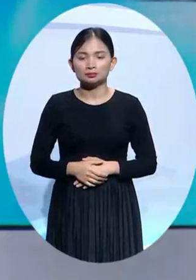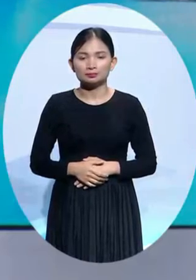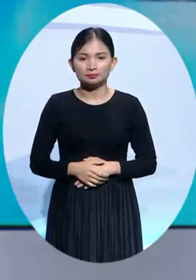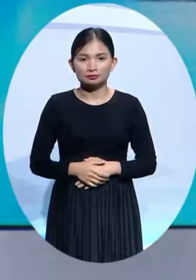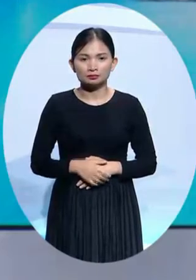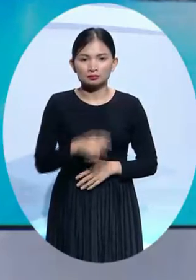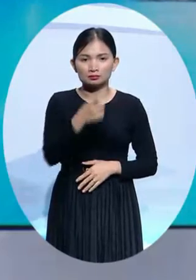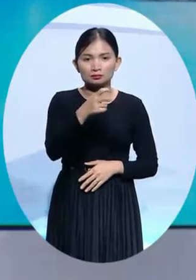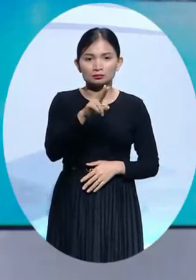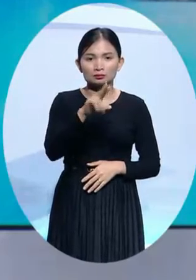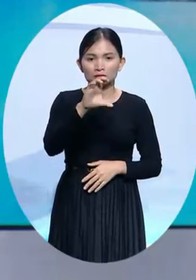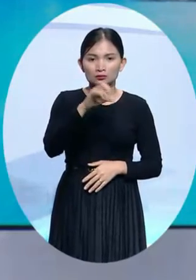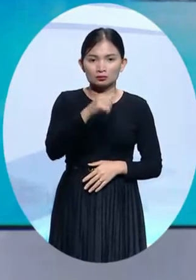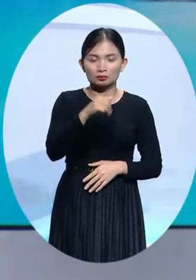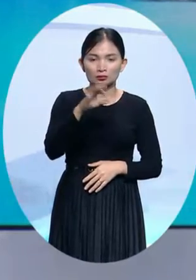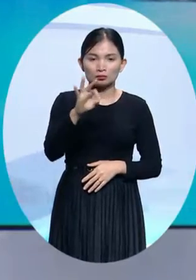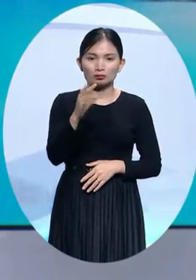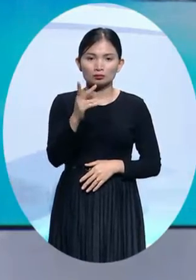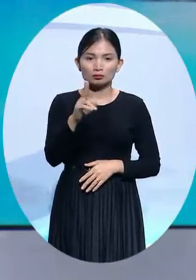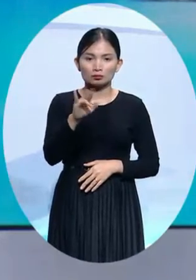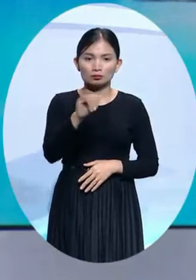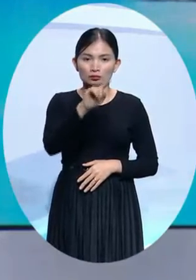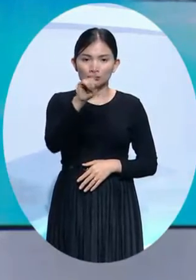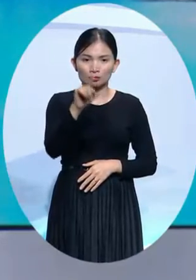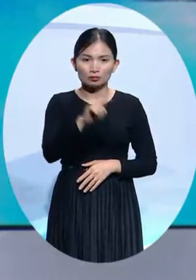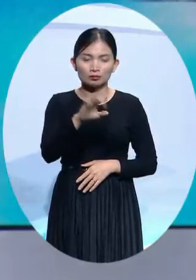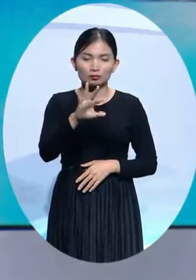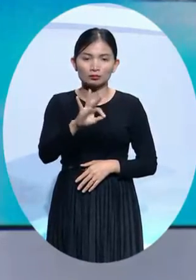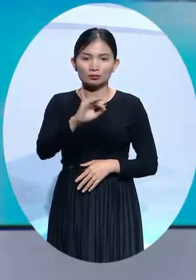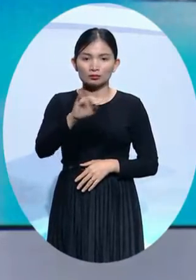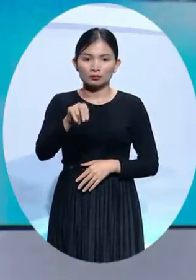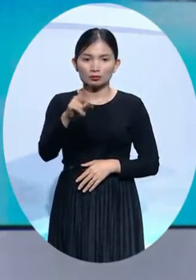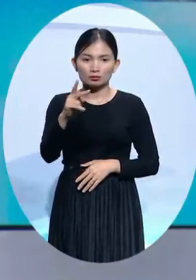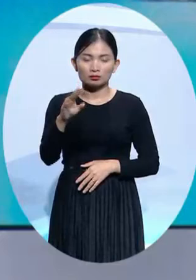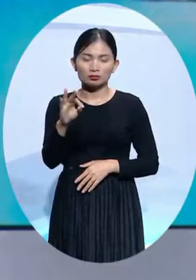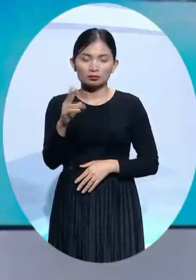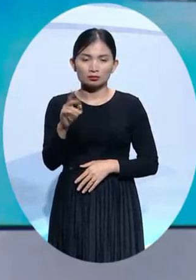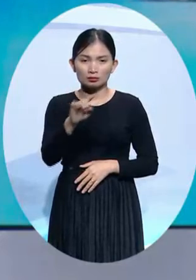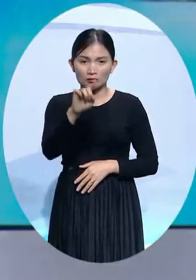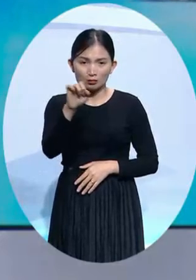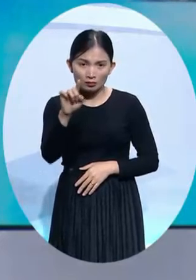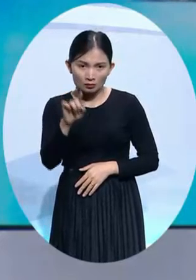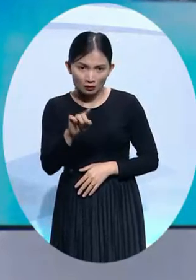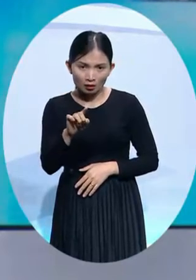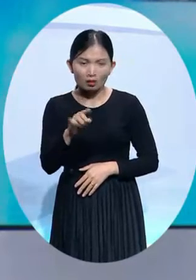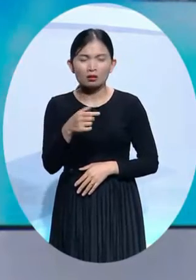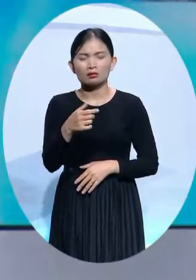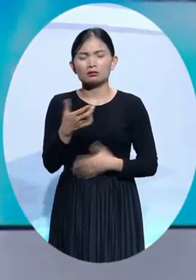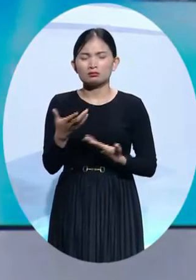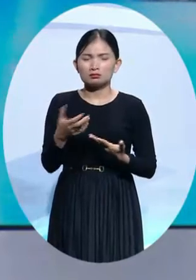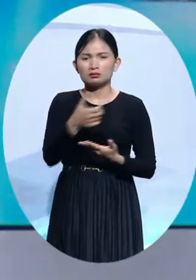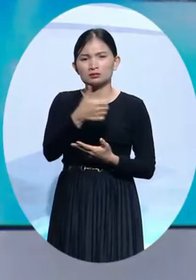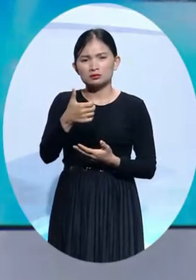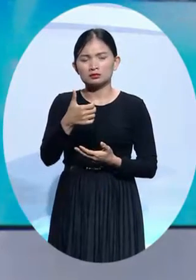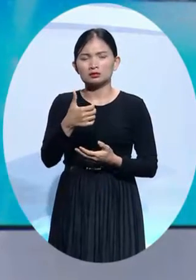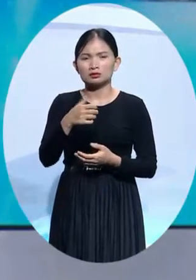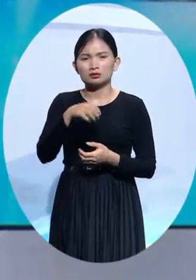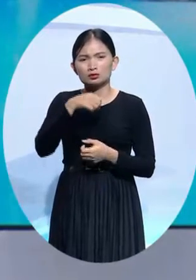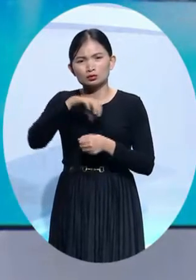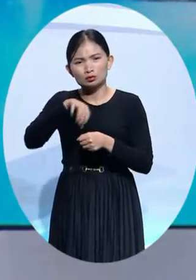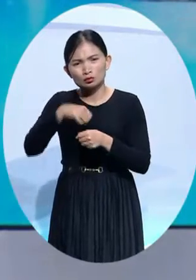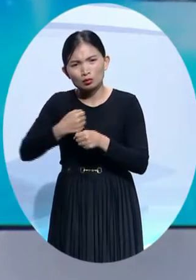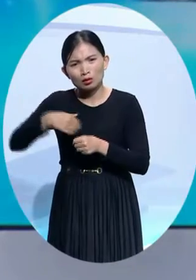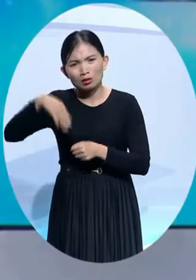Đục thủy tinh thể hay cườm khô, cườm đá là một bệnh lý phổ biến thường xuất hiện ở người trên 50 tuổi do mắt bị lão hóa theo thời